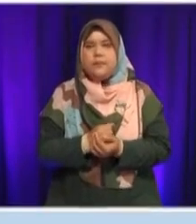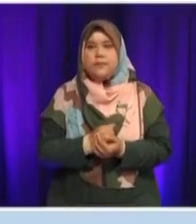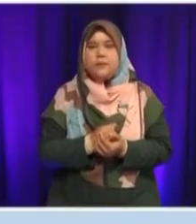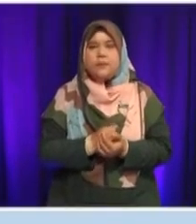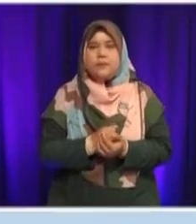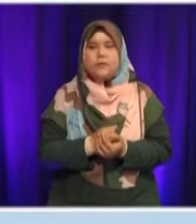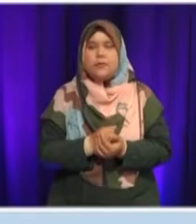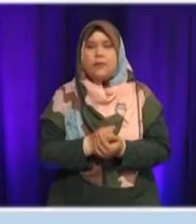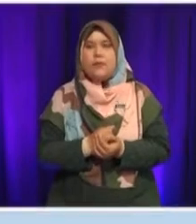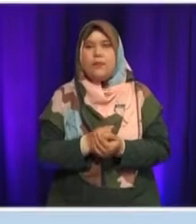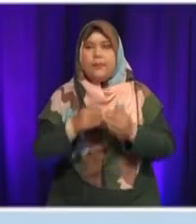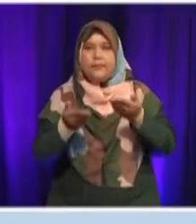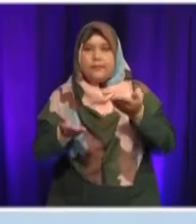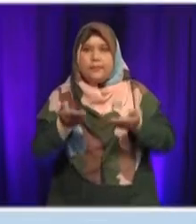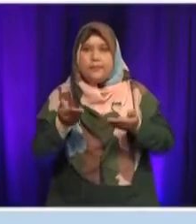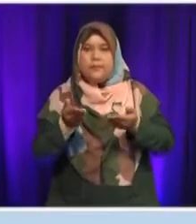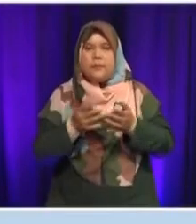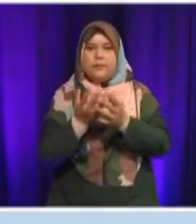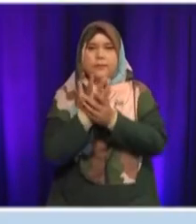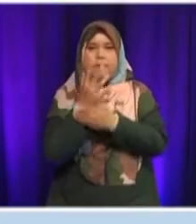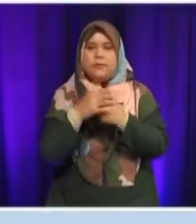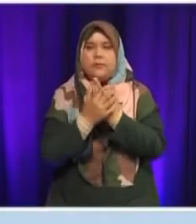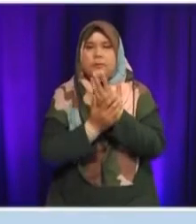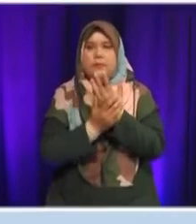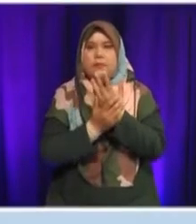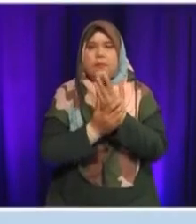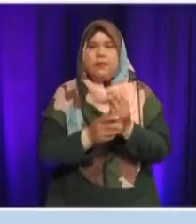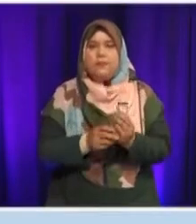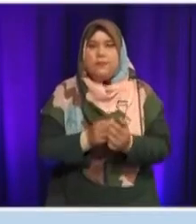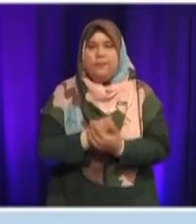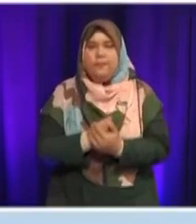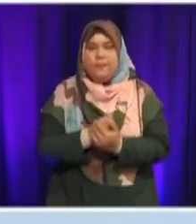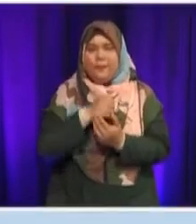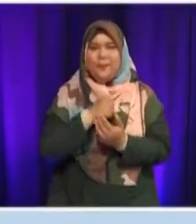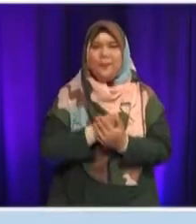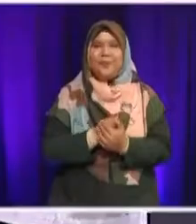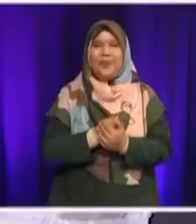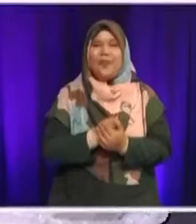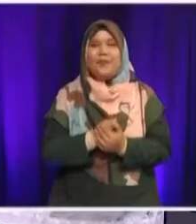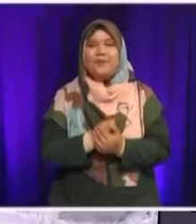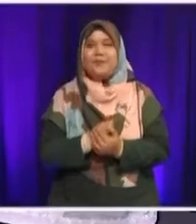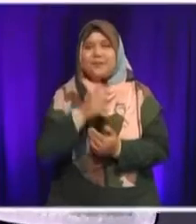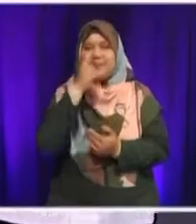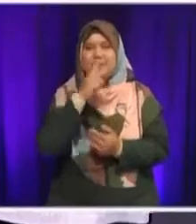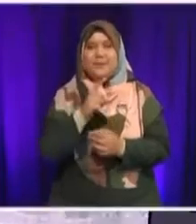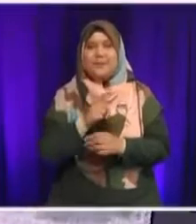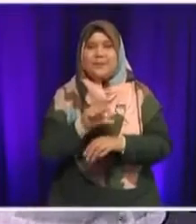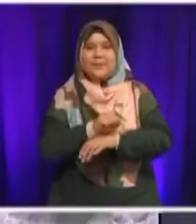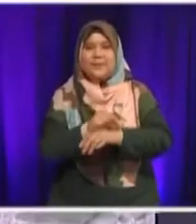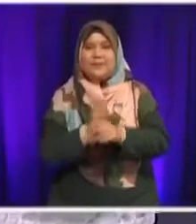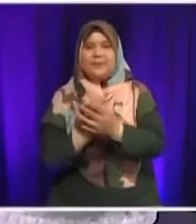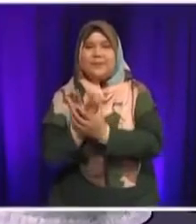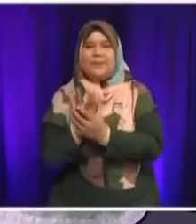digital untuk menimbang sarung tangan plastik macam besilah sepanjang memproses kita mesti menggunakan sarung tangan plastik